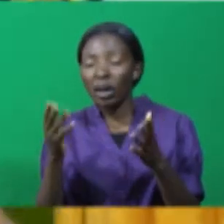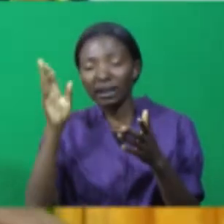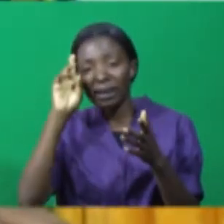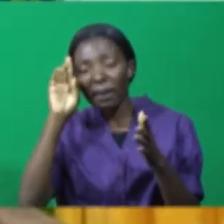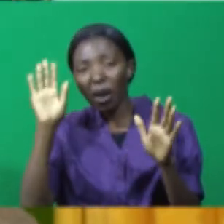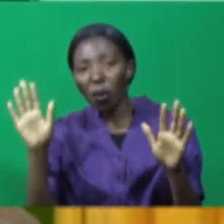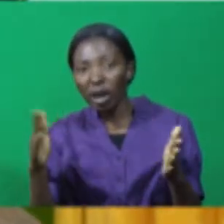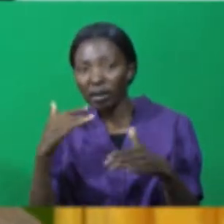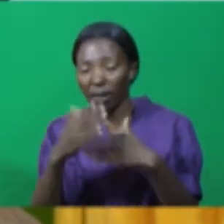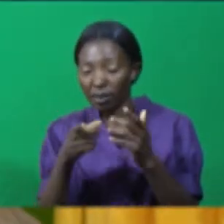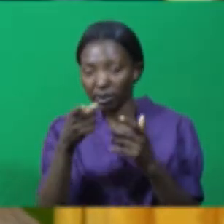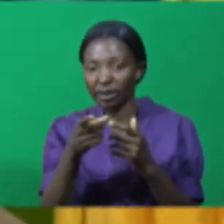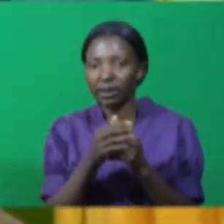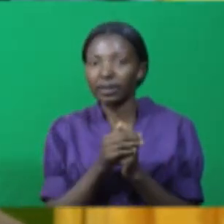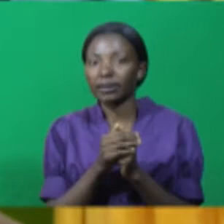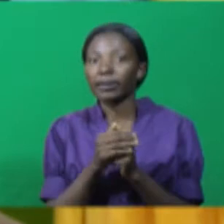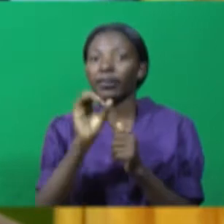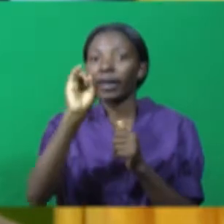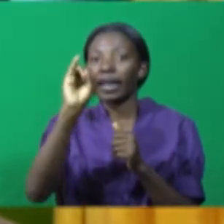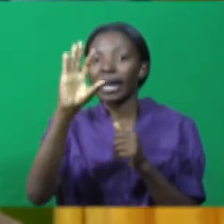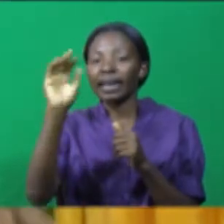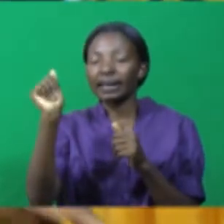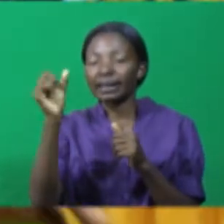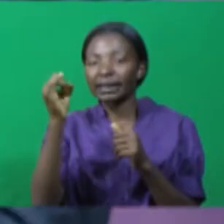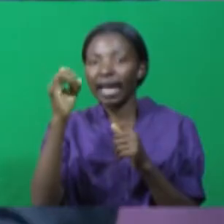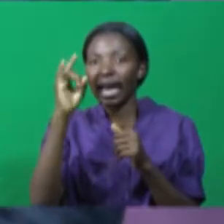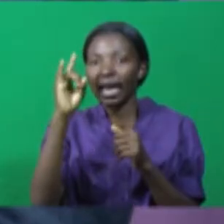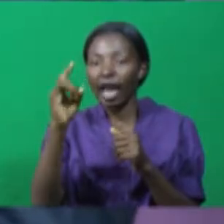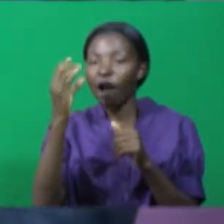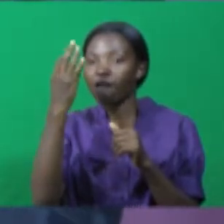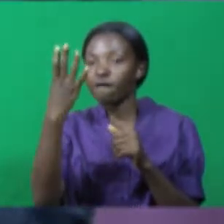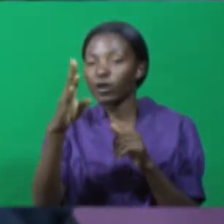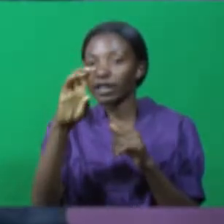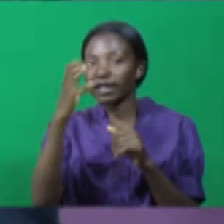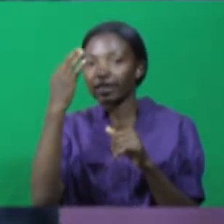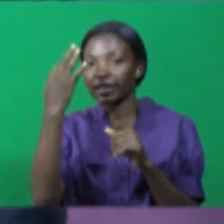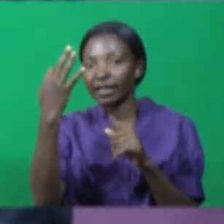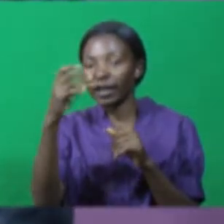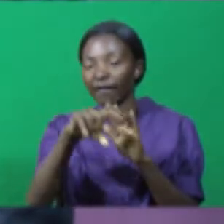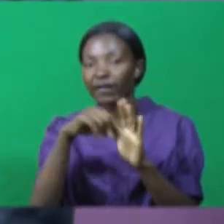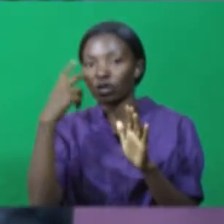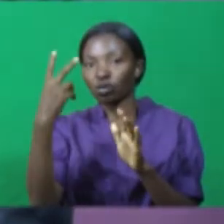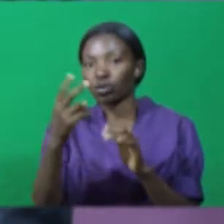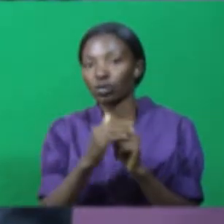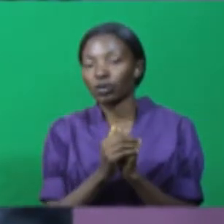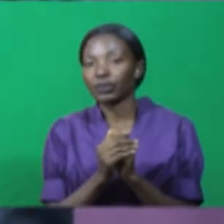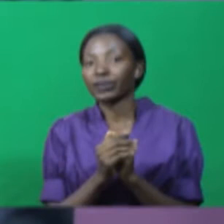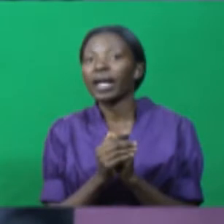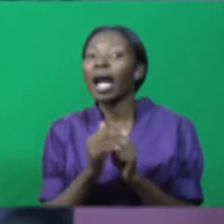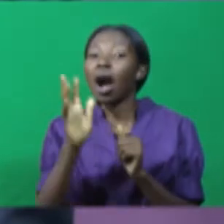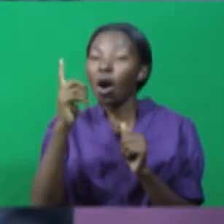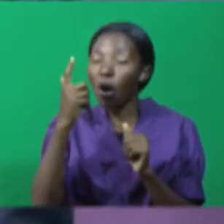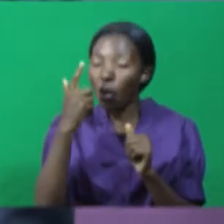Chatinorangaridzwa pamusoro pemaitiro aya naIsaiah pa 43 verse ya 2. Isaiah 43 verse ya 2. Right.